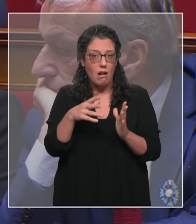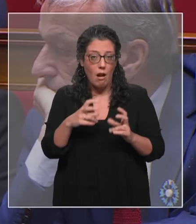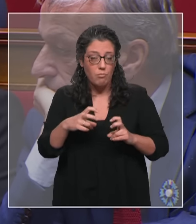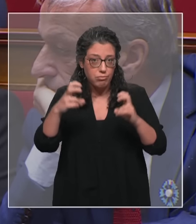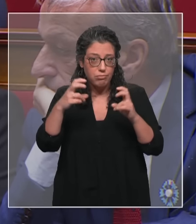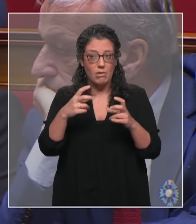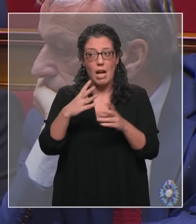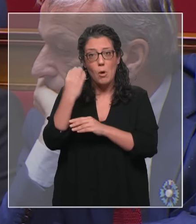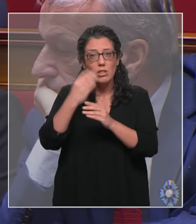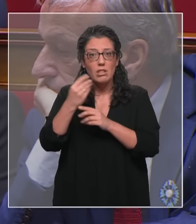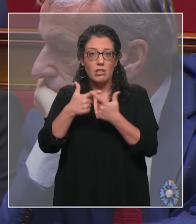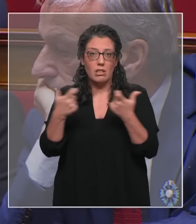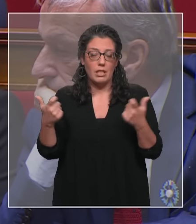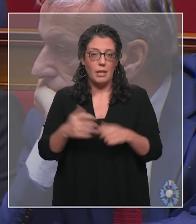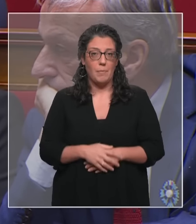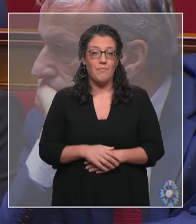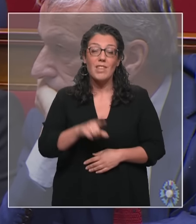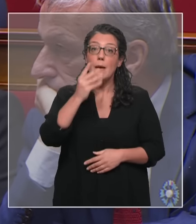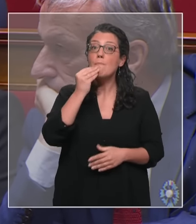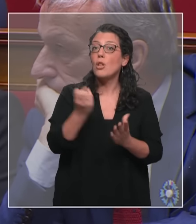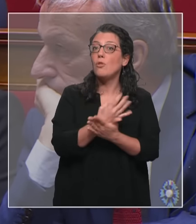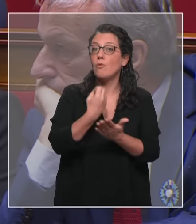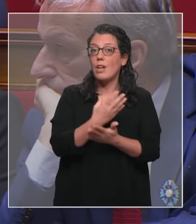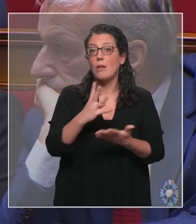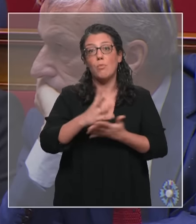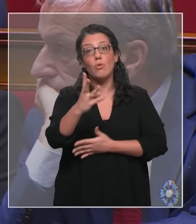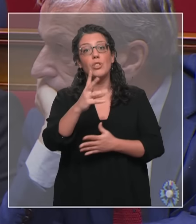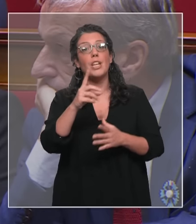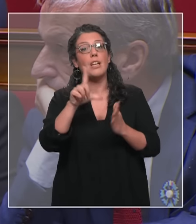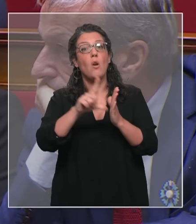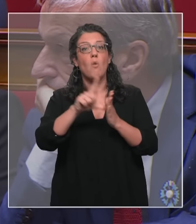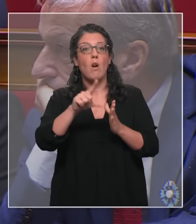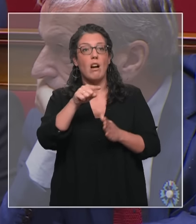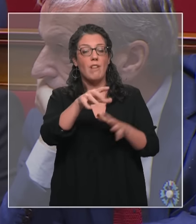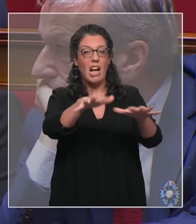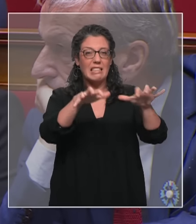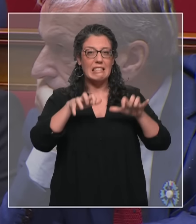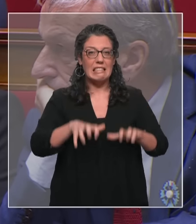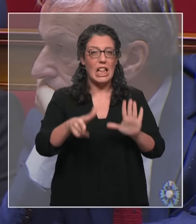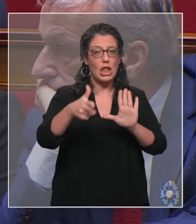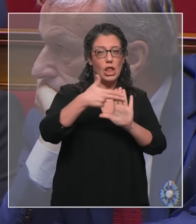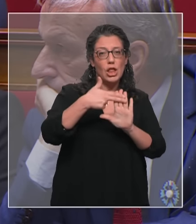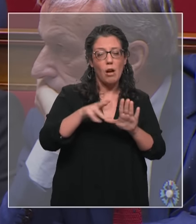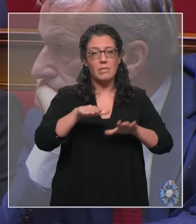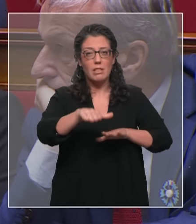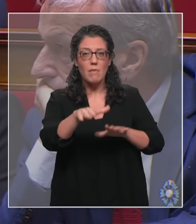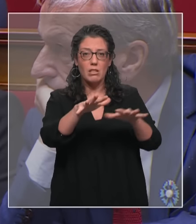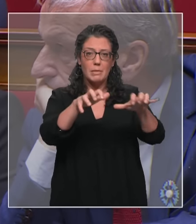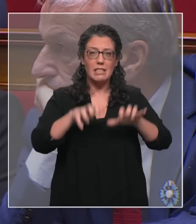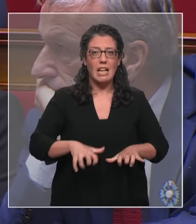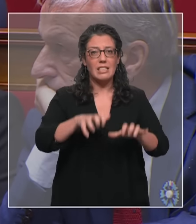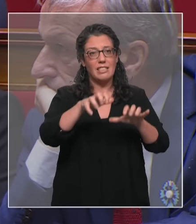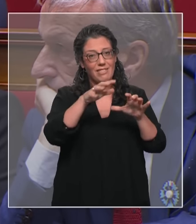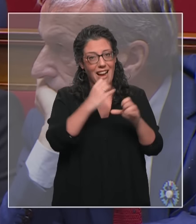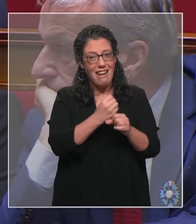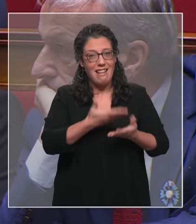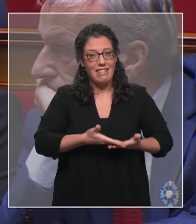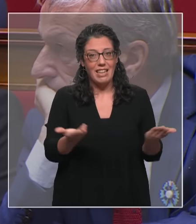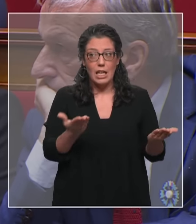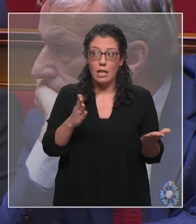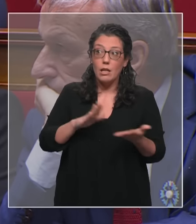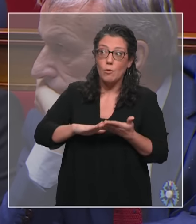Une bonne nouvelle, cependant, le projet de loi de simplification drastique des normes et des démarches administratives tant attendues et